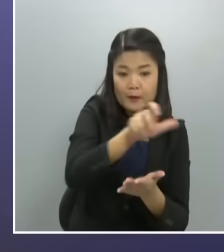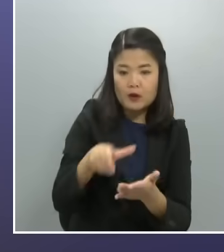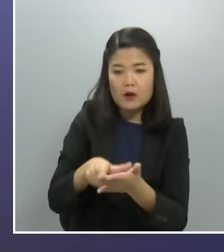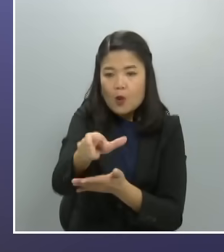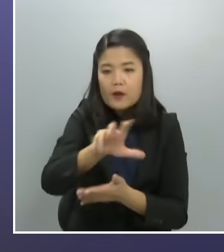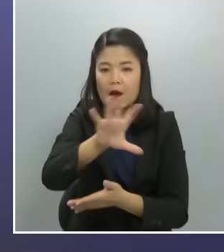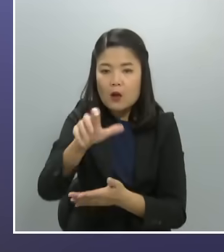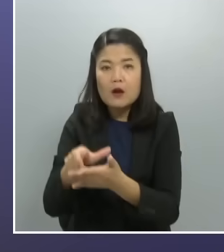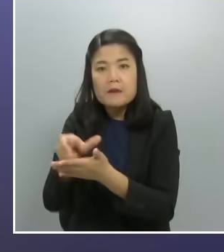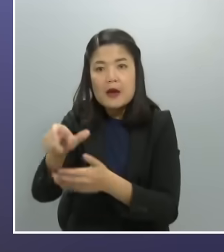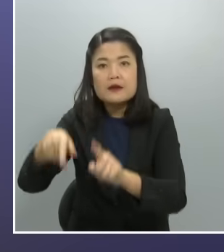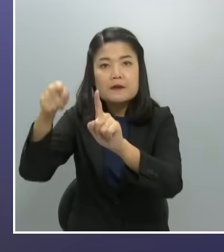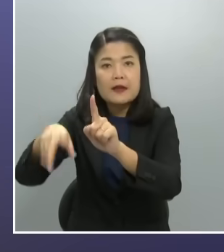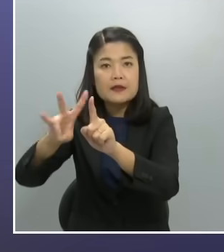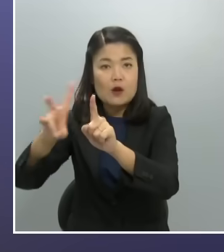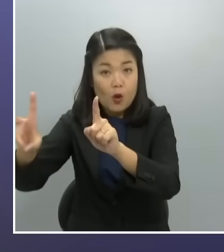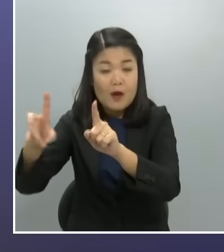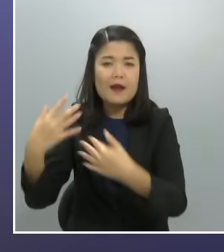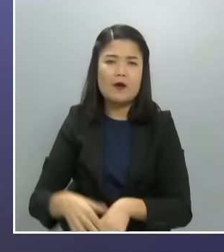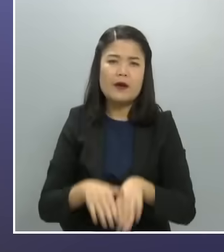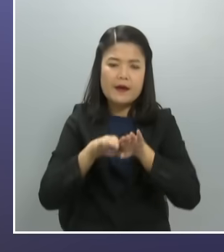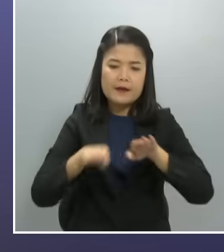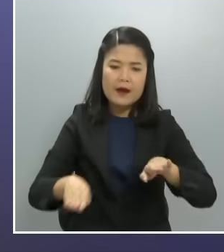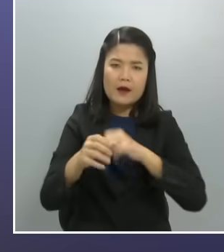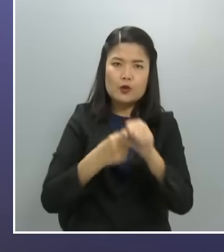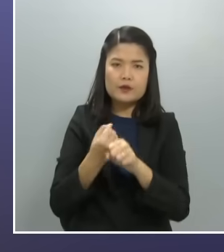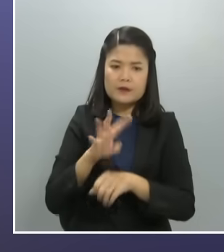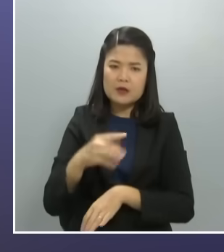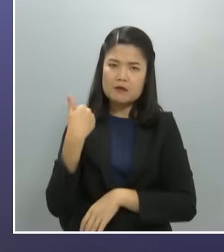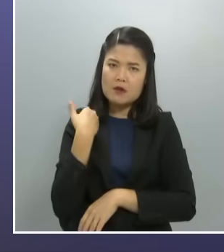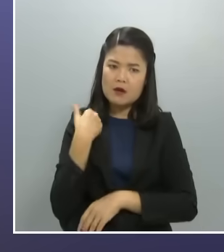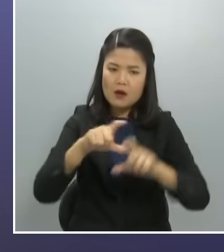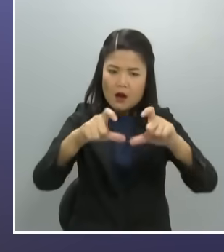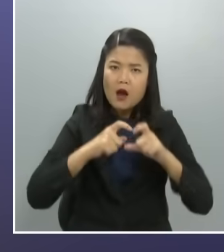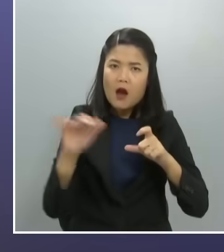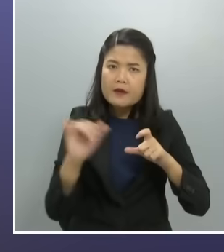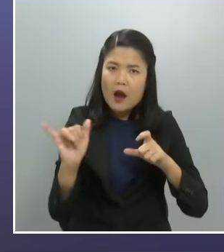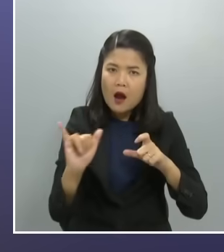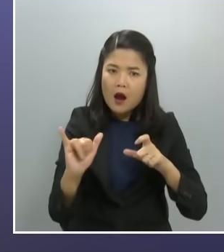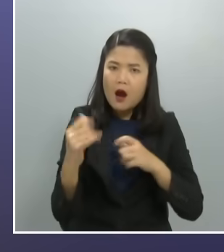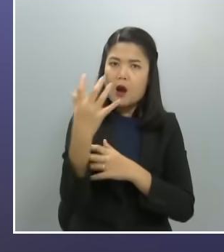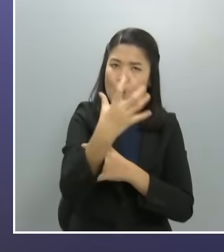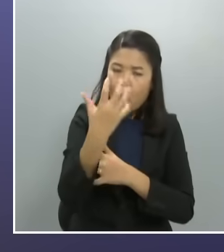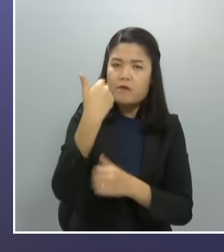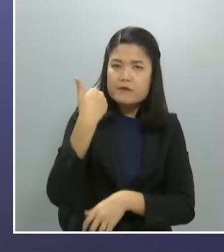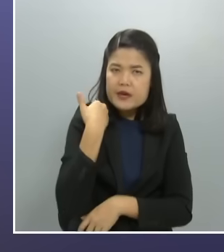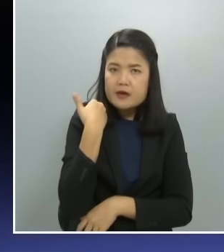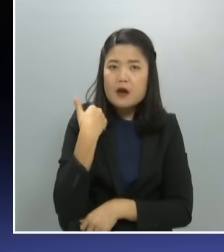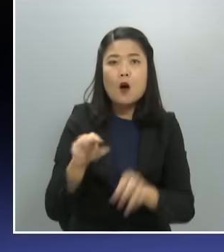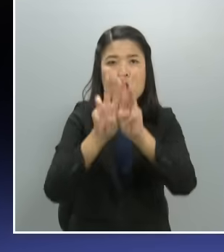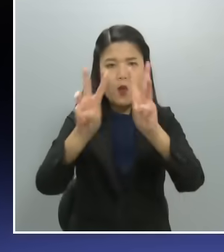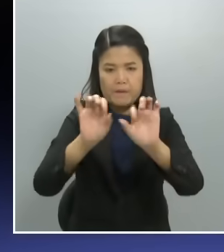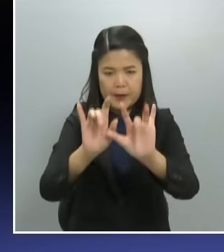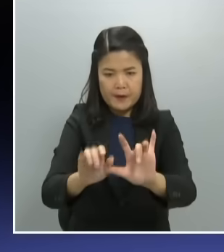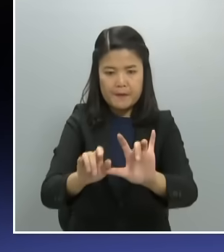บาทและ1,700บาท จนกระทั่งเด็ก14เอจะว่องโดนหลอกไม่ได้คูปองก็เลย เซิร์ชค่ะเซิร์ชหาข้อมูลตำรวจ